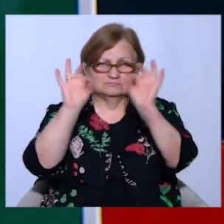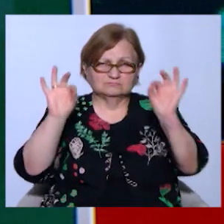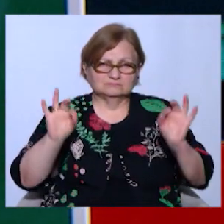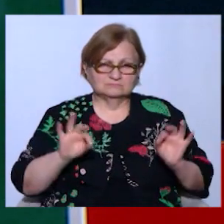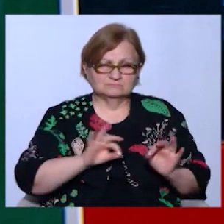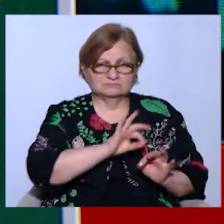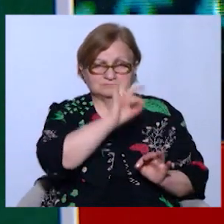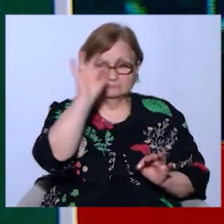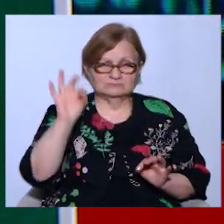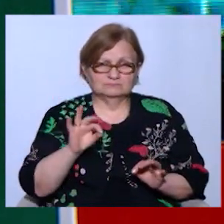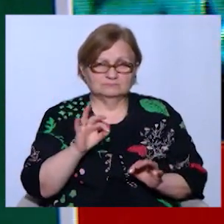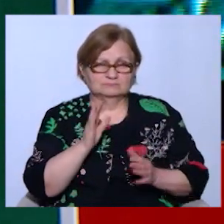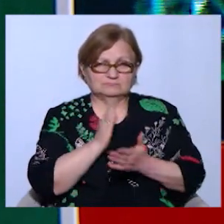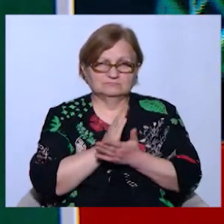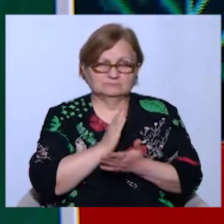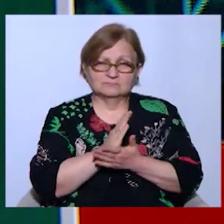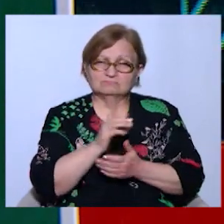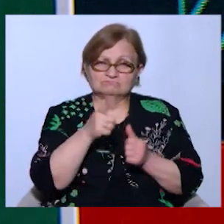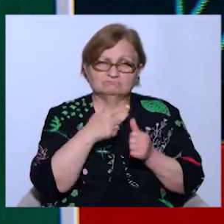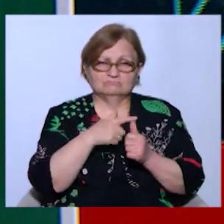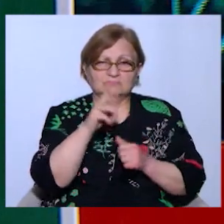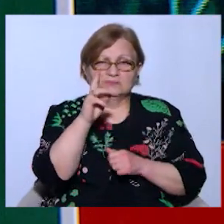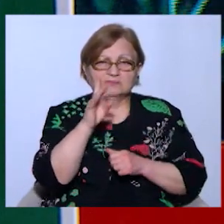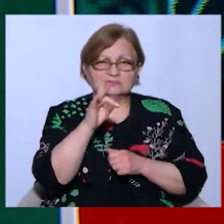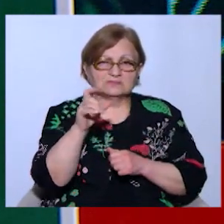წირი. არის წრეწირი.